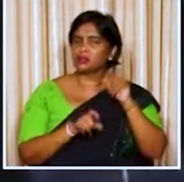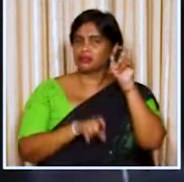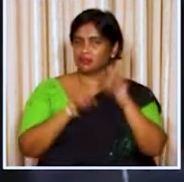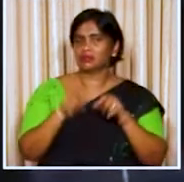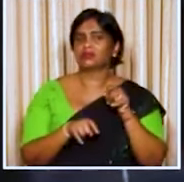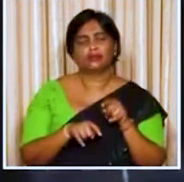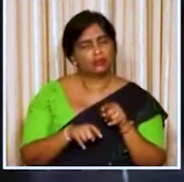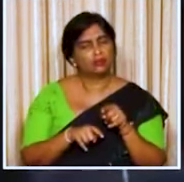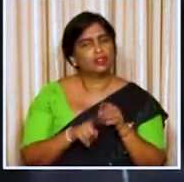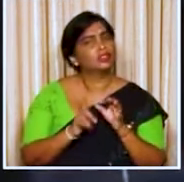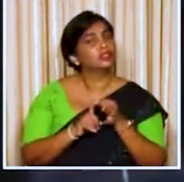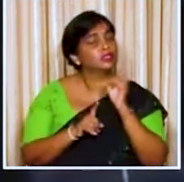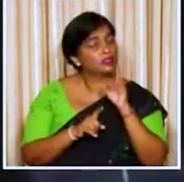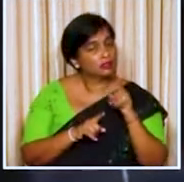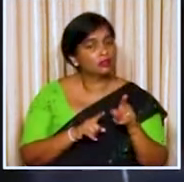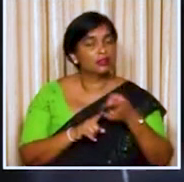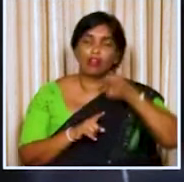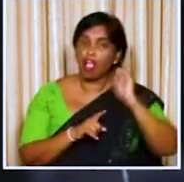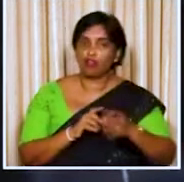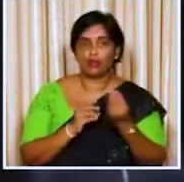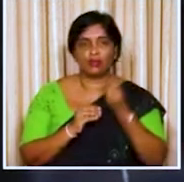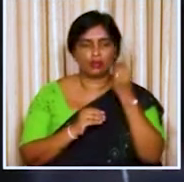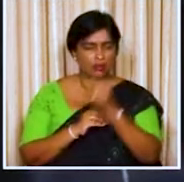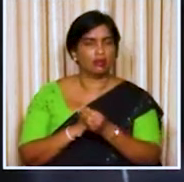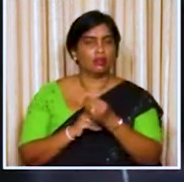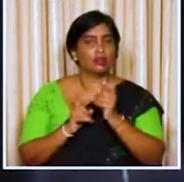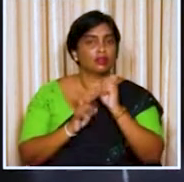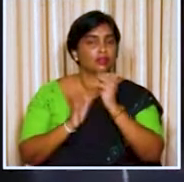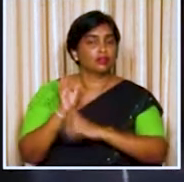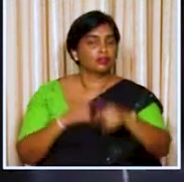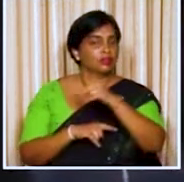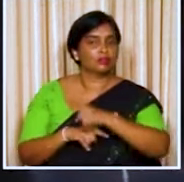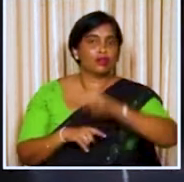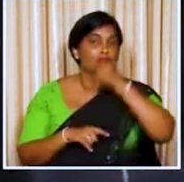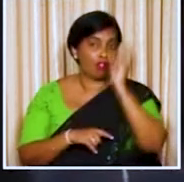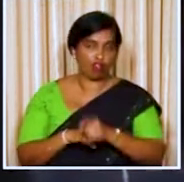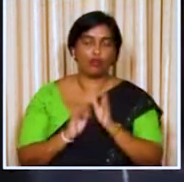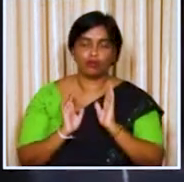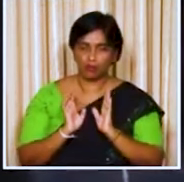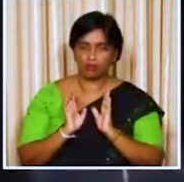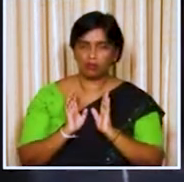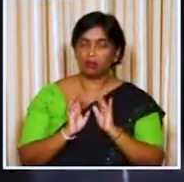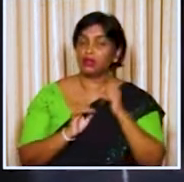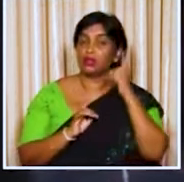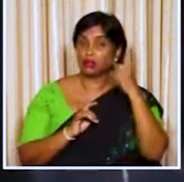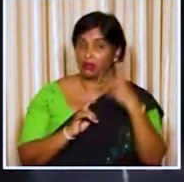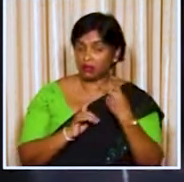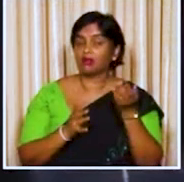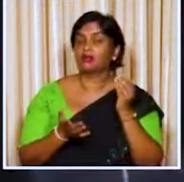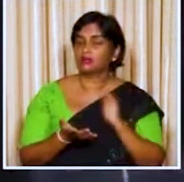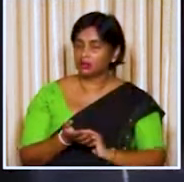පත්කිරීම් ජනාධිපතිවරයාගේ නිර්දේශය වෙනවා ඒ ව්‍යවස්ථාදායක සභාව විසින් අනුමත කළ යුතු තියෙනවා දැන් දෙවෙනි